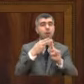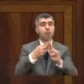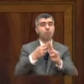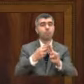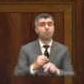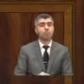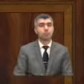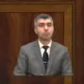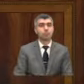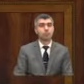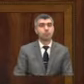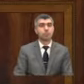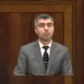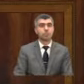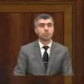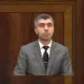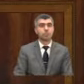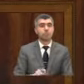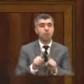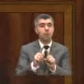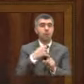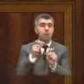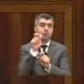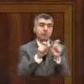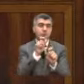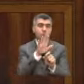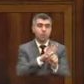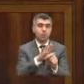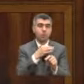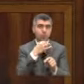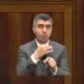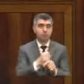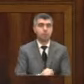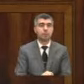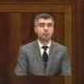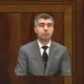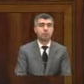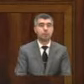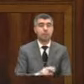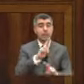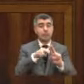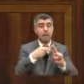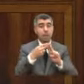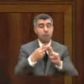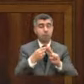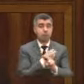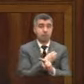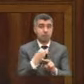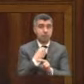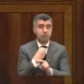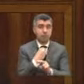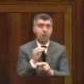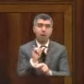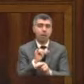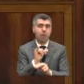اللي البعض كيطلب. الى جاوبت على الصحه كتقولوا لي علاش كندخل